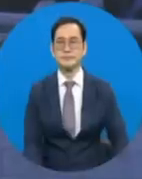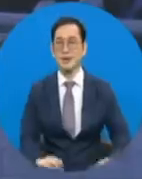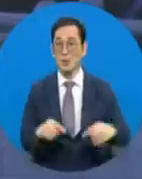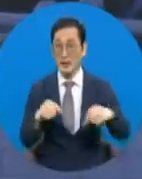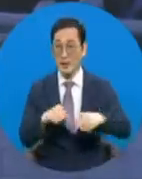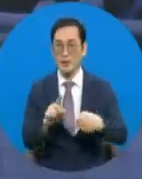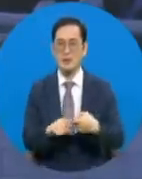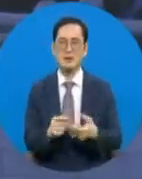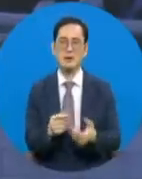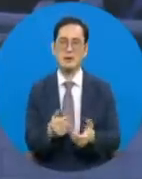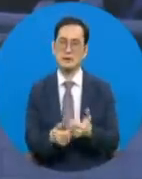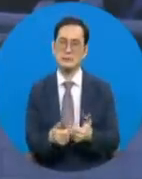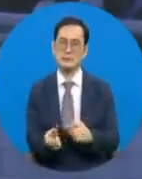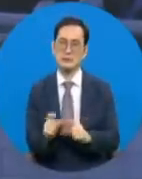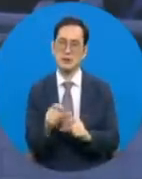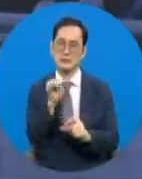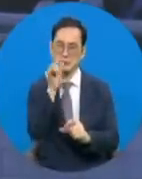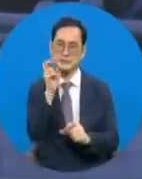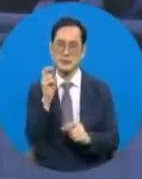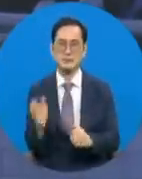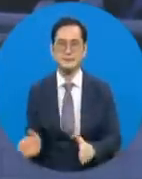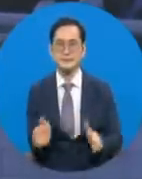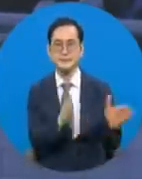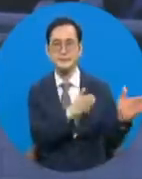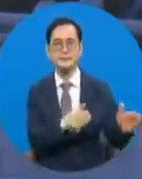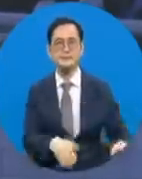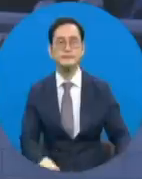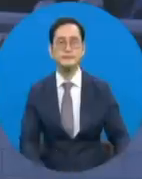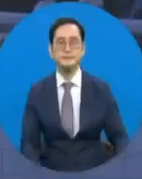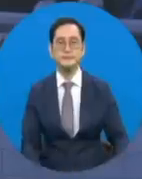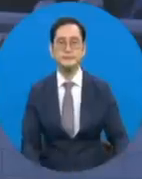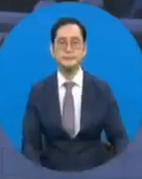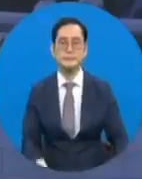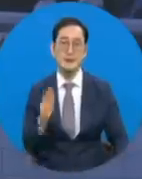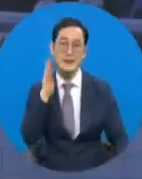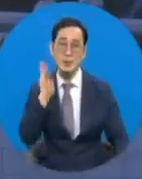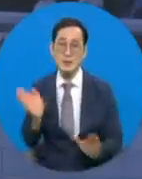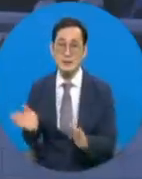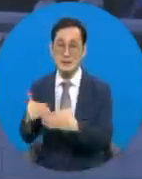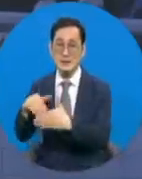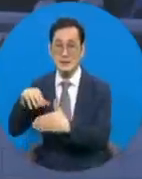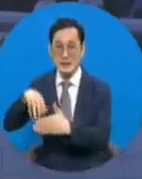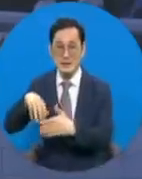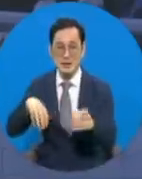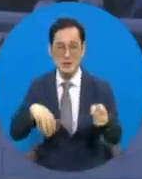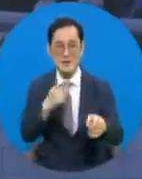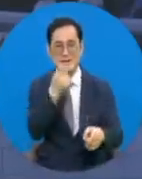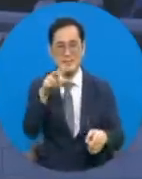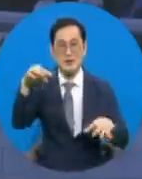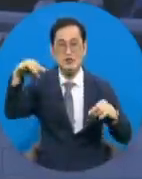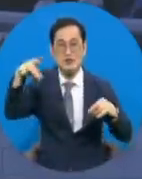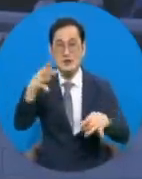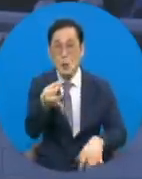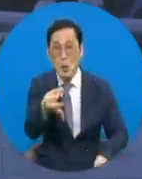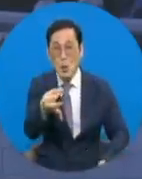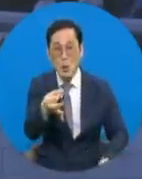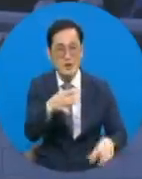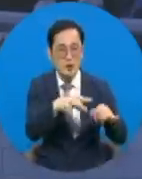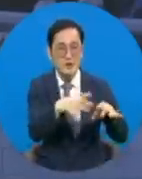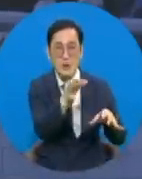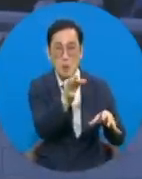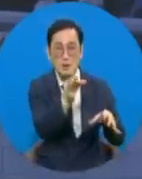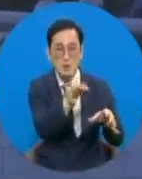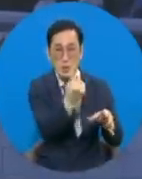같습니다. 저희는 다음 이슈로 넘어가도록 하겠습니다. 대통령실이 TV 수신료를요. 전기요금과